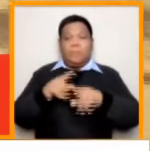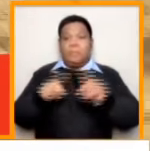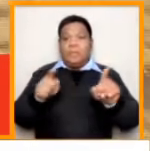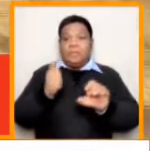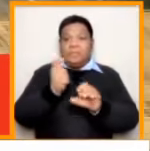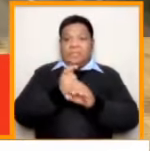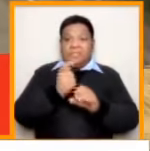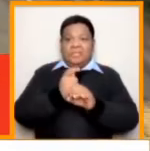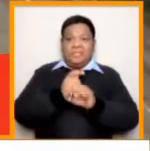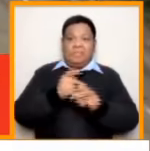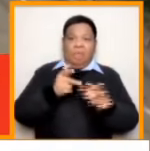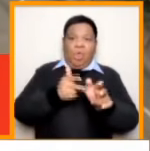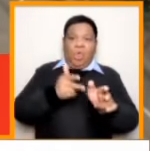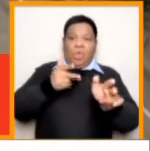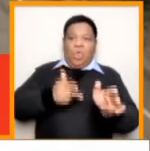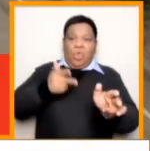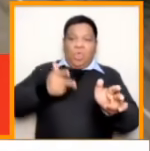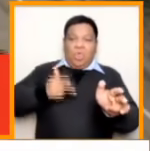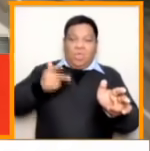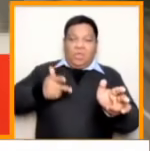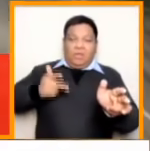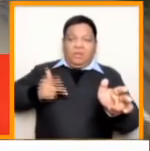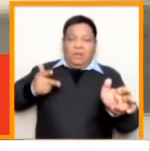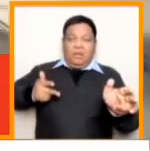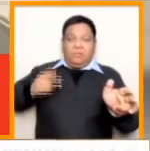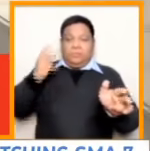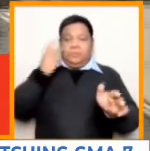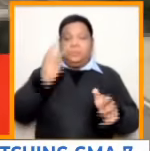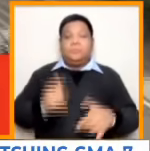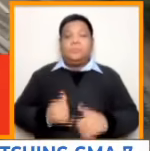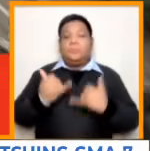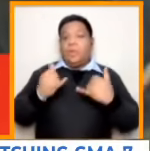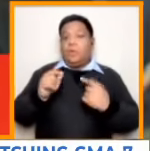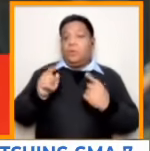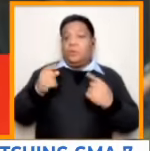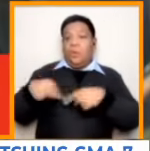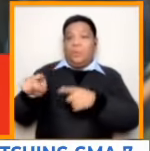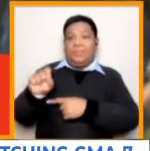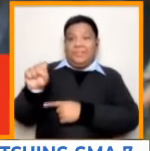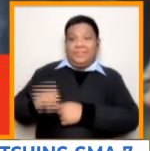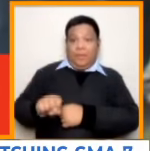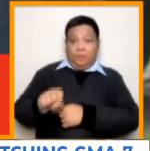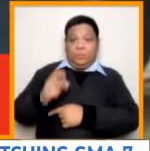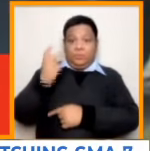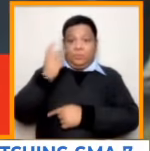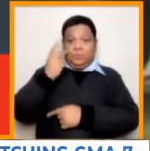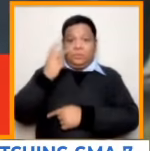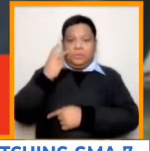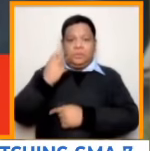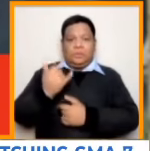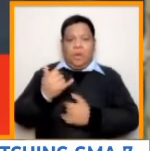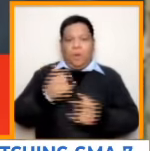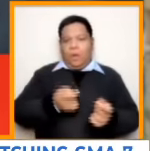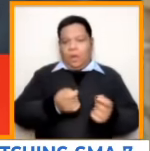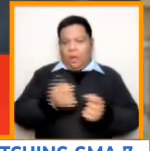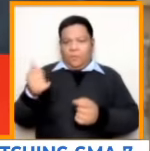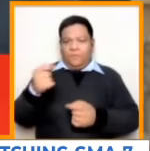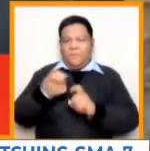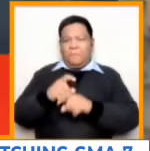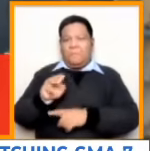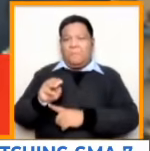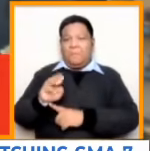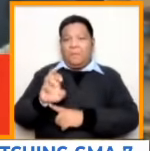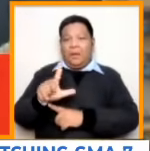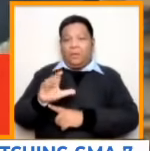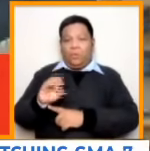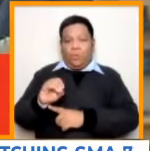ng pila sa mga oras na ito. Dito naman po sa southbound lane ay unti-unti nang tinatanggal ng mga taga Meralco itong mga poste